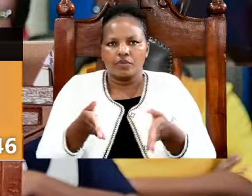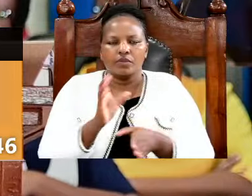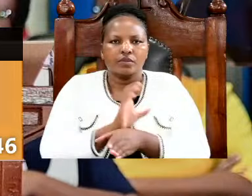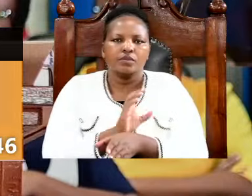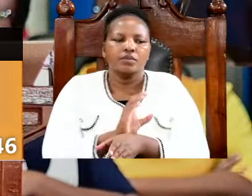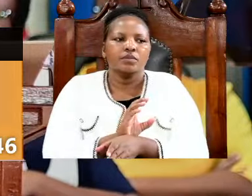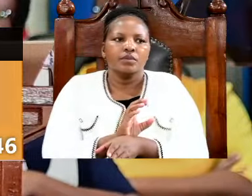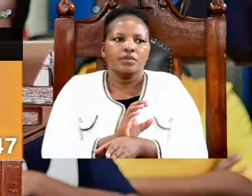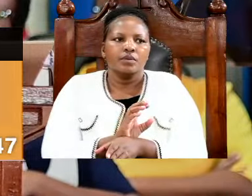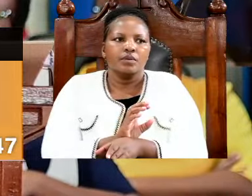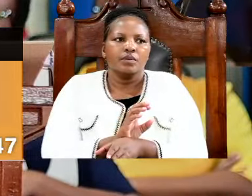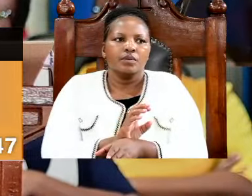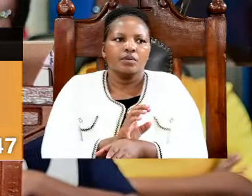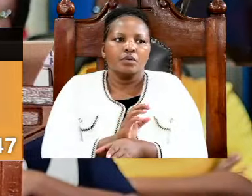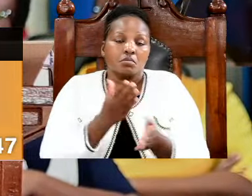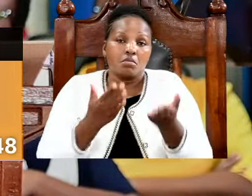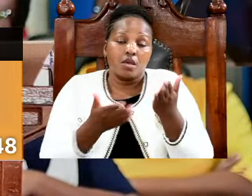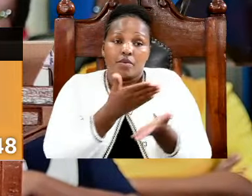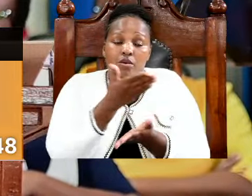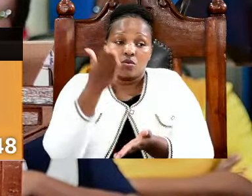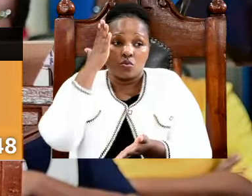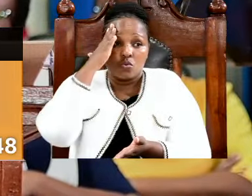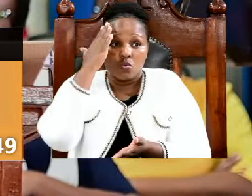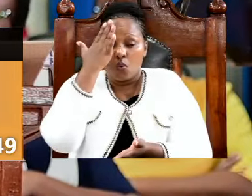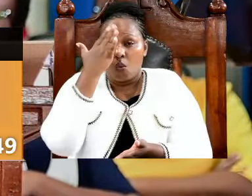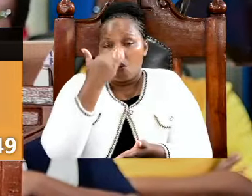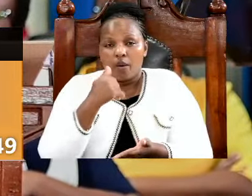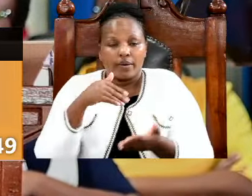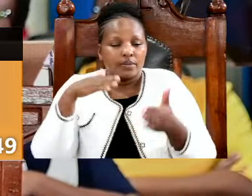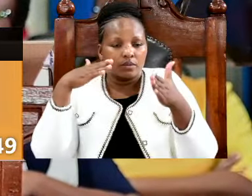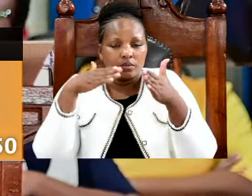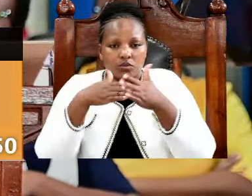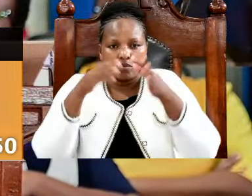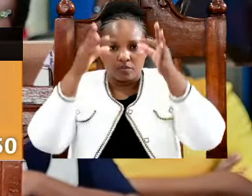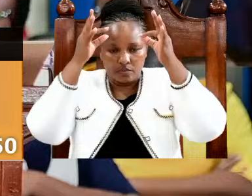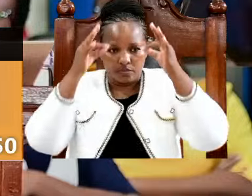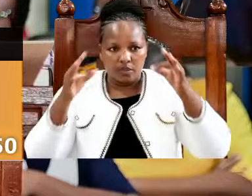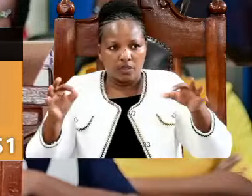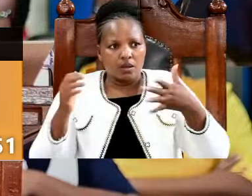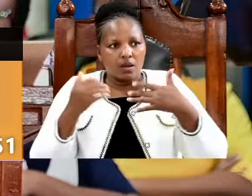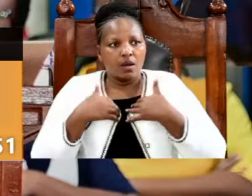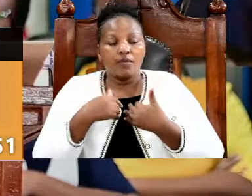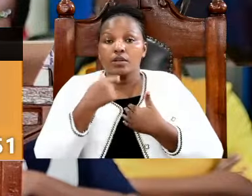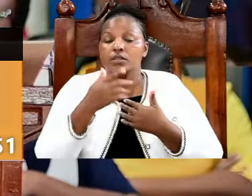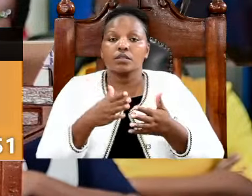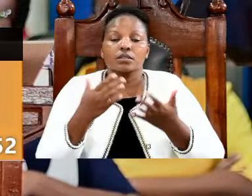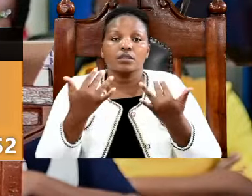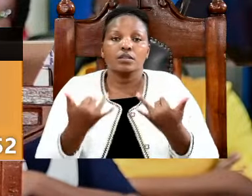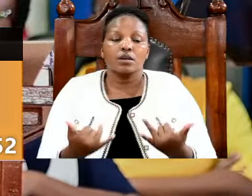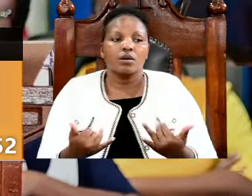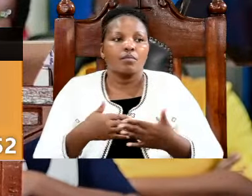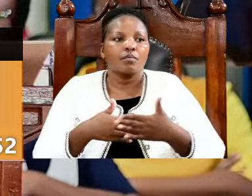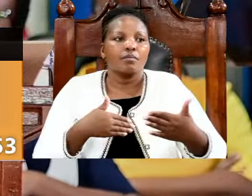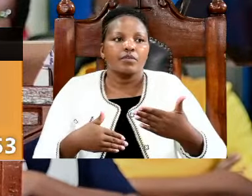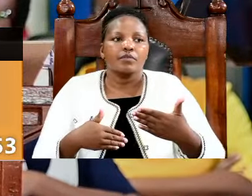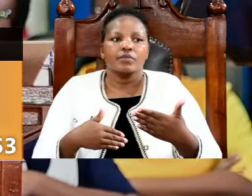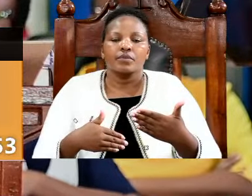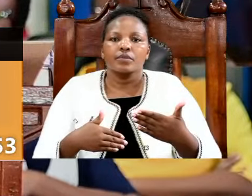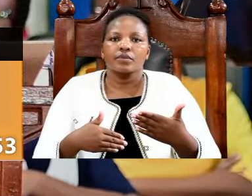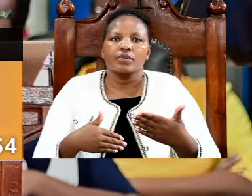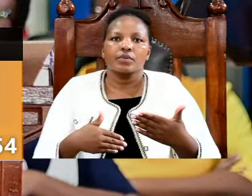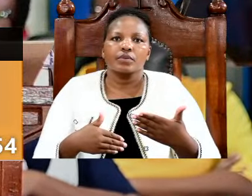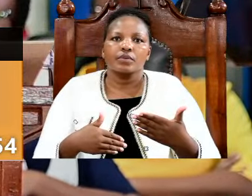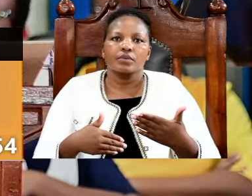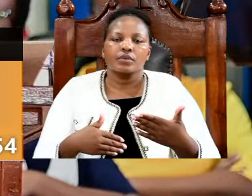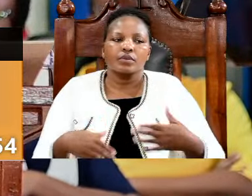Church. Kama kuna mtu yeyote ana sababu ya kupiga doa hii, anapaswa aseme wazi kabla ya doa hii kufanyika.